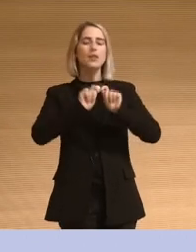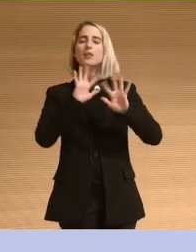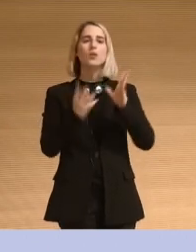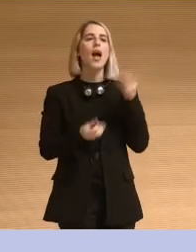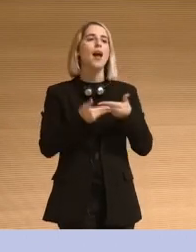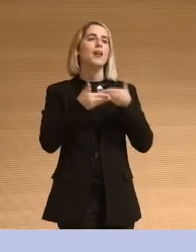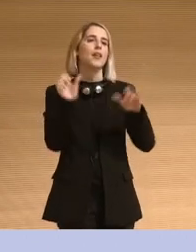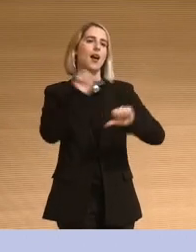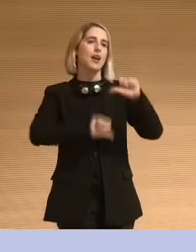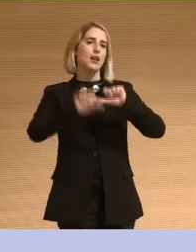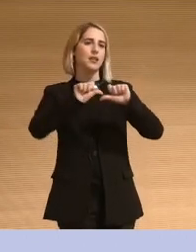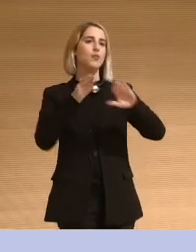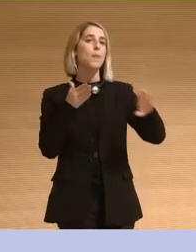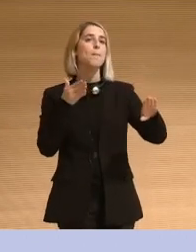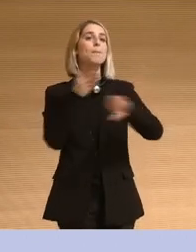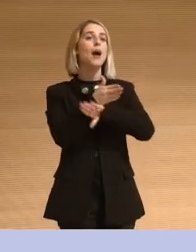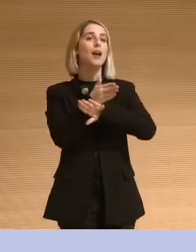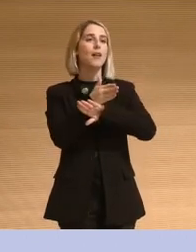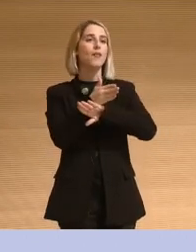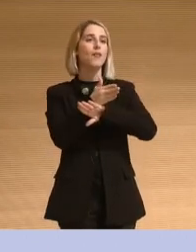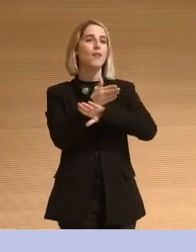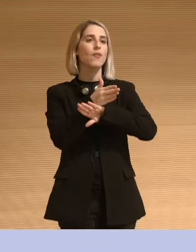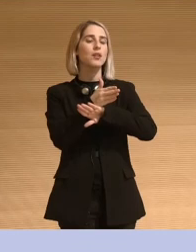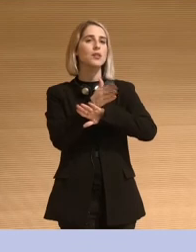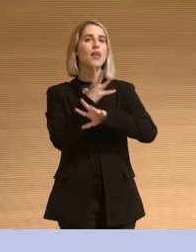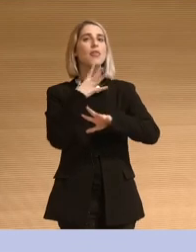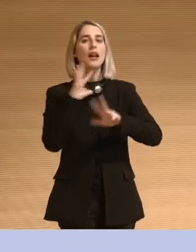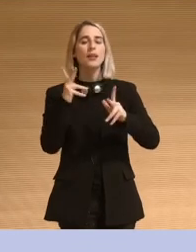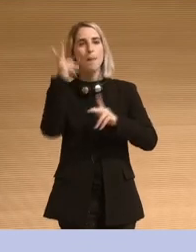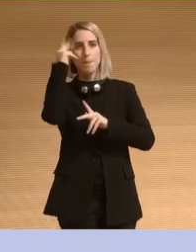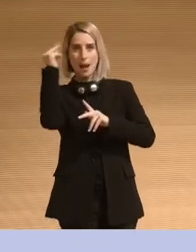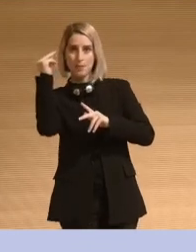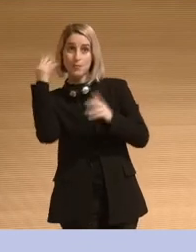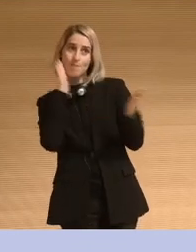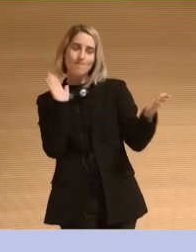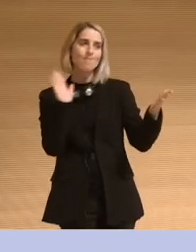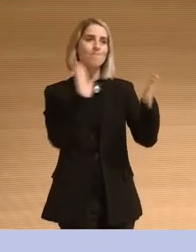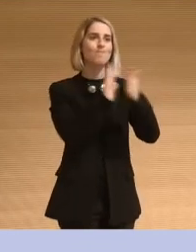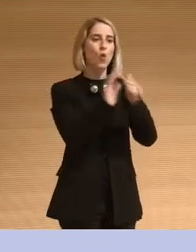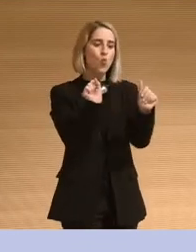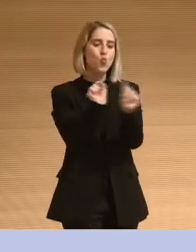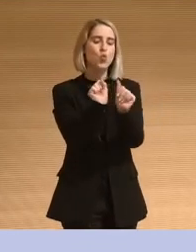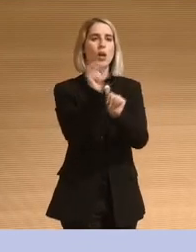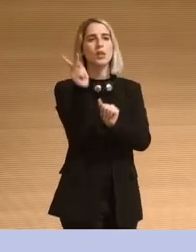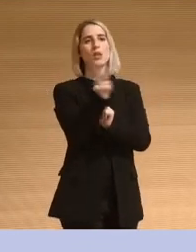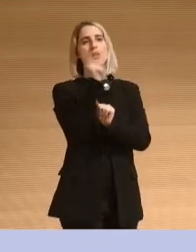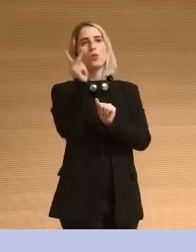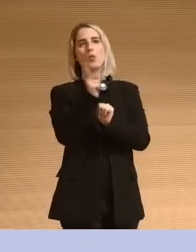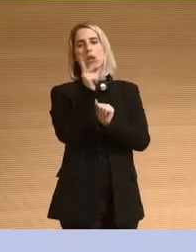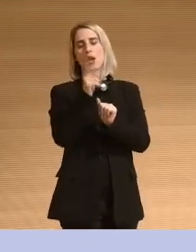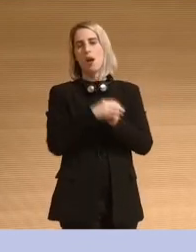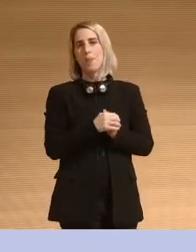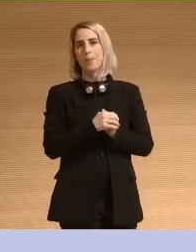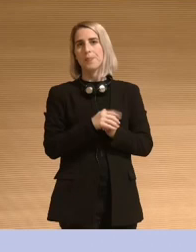μια παρέμβαση που φέρνει το πανεπιστήμιο κοντά στην κοινωνία των πολιτών και σε διαφορετικούς κοινωνικούς εταίρους. Πρόκειται